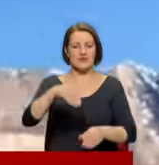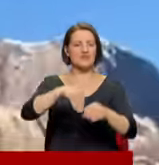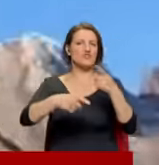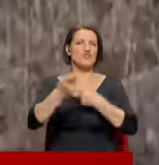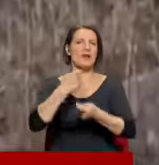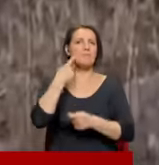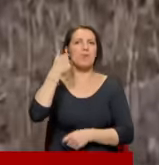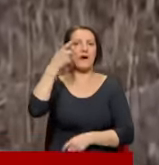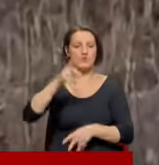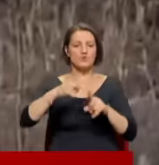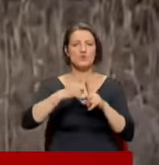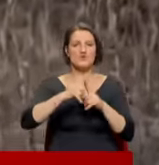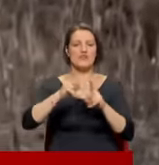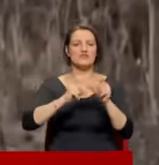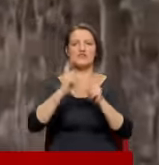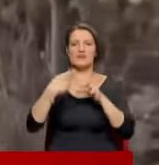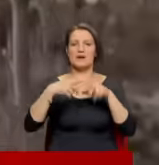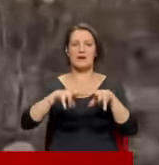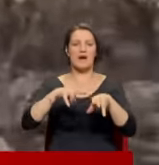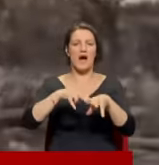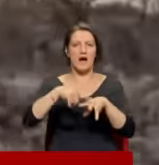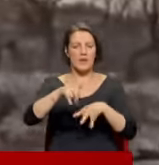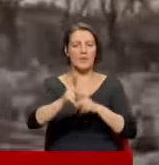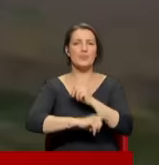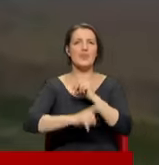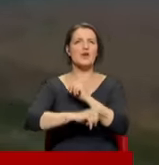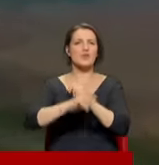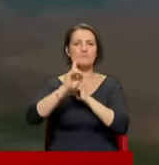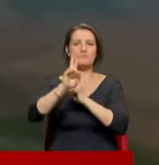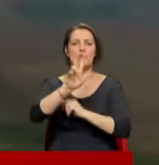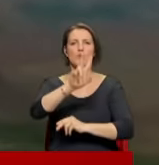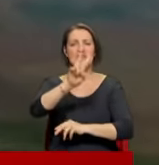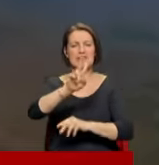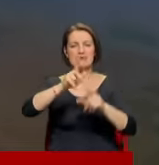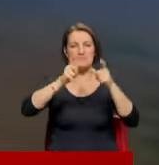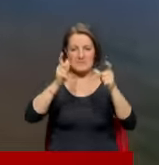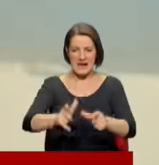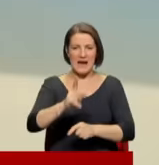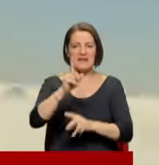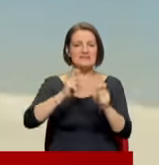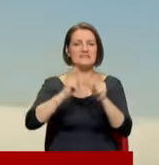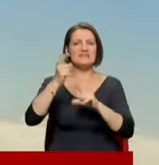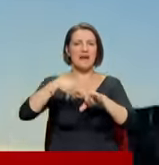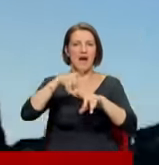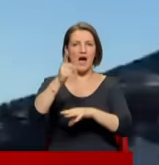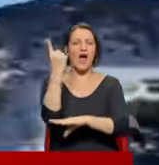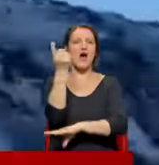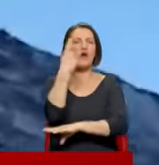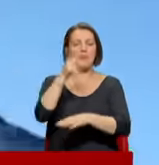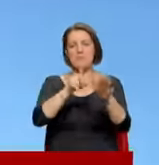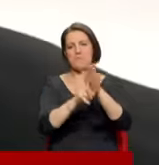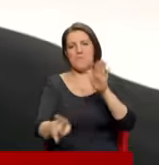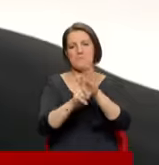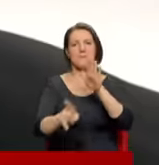İçişleri Bakanı ise Tunceli ve Şırnak'ta bölücü terör örgütüne ait 32 mağara ve sığınağın SİHA ve ATAK helikopterleriyle